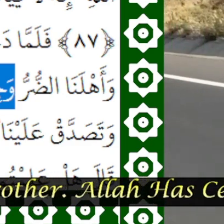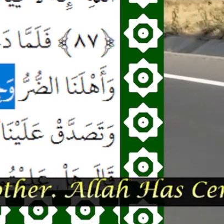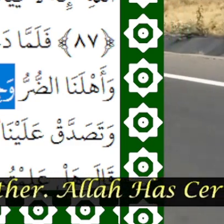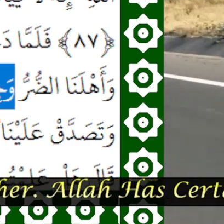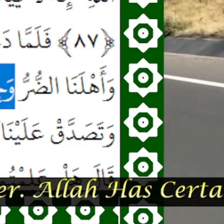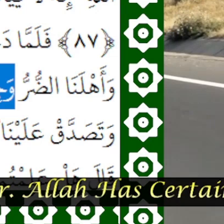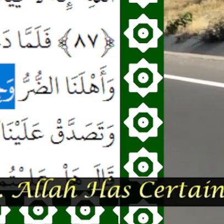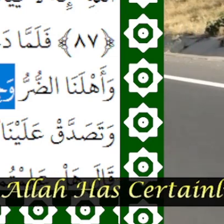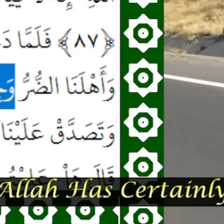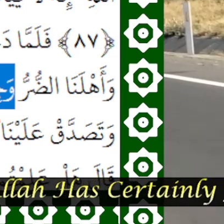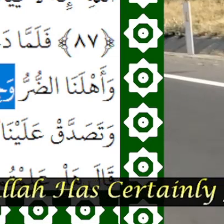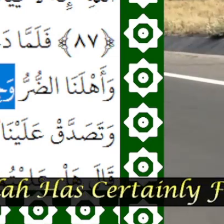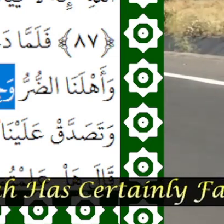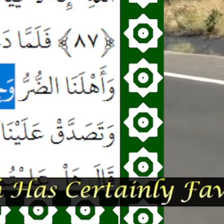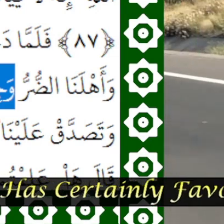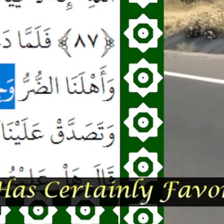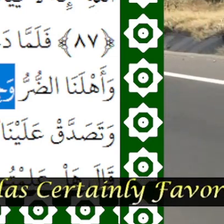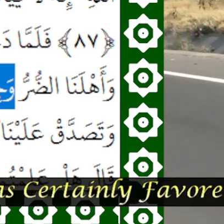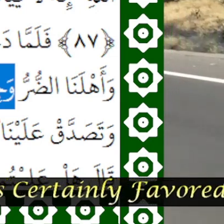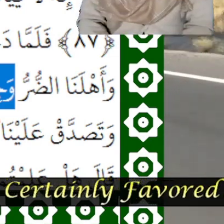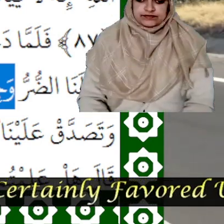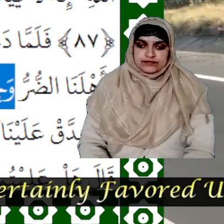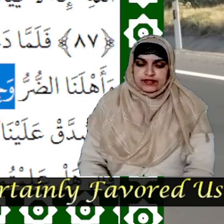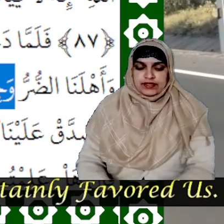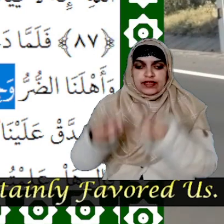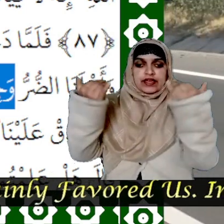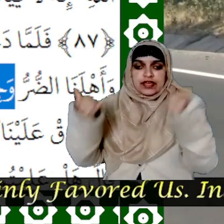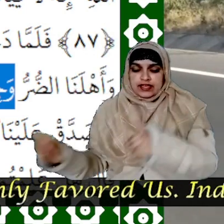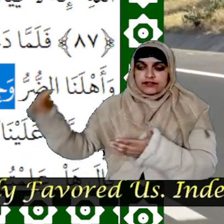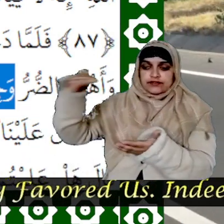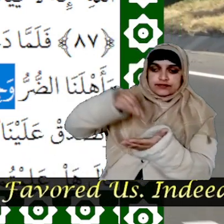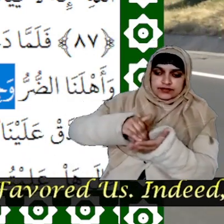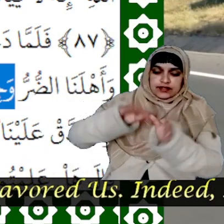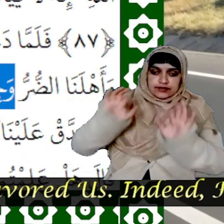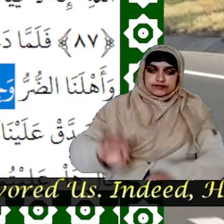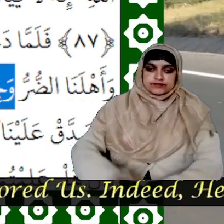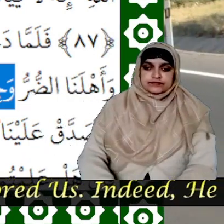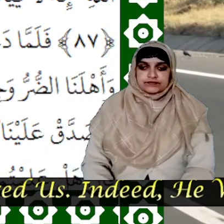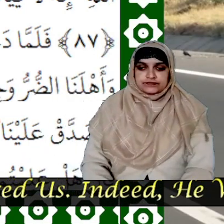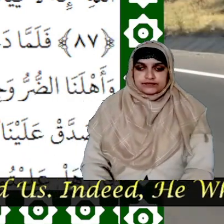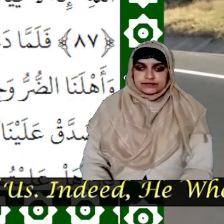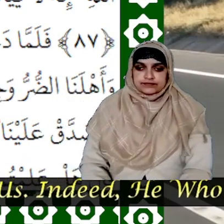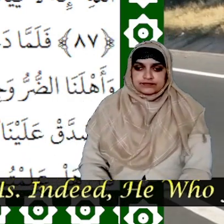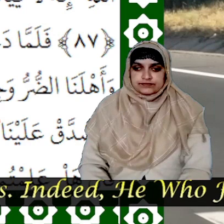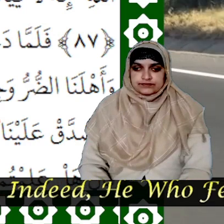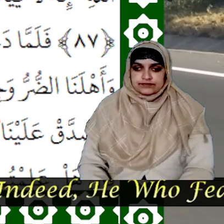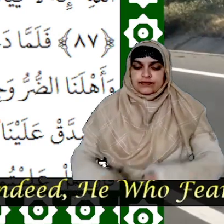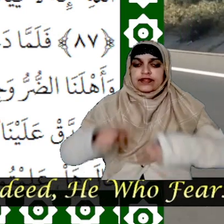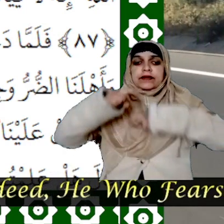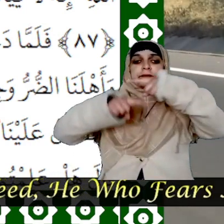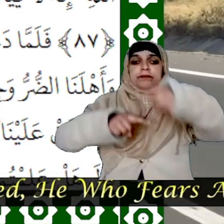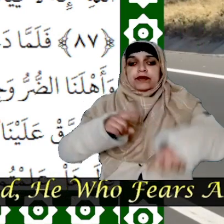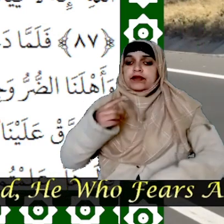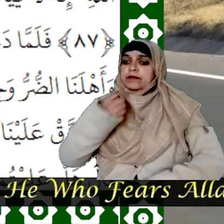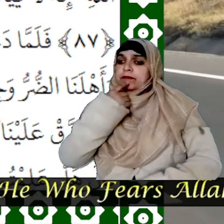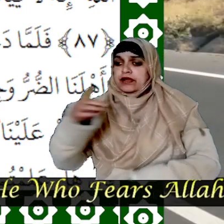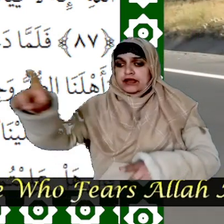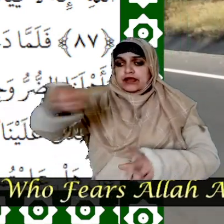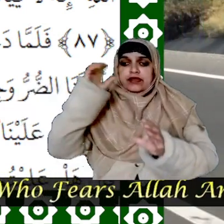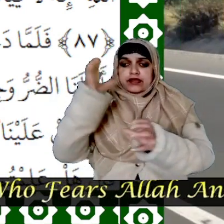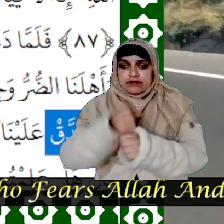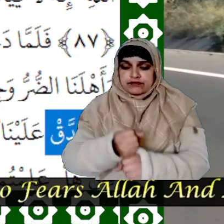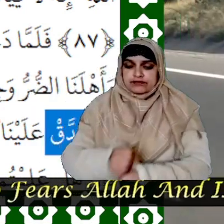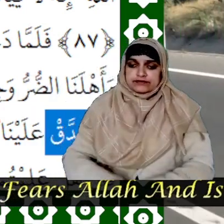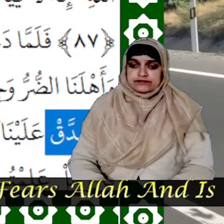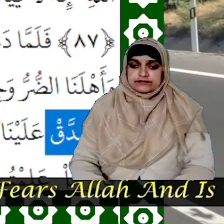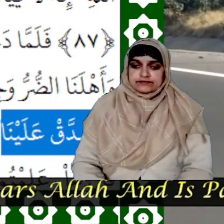لغ واتكاشو تقاو ما لغ بيسا فرنكات قواتا كمبين فأوفي لنا الكيل سفرين